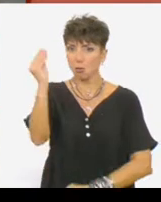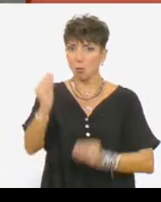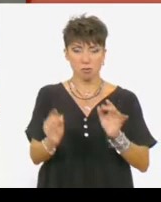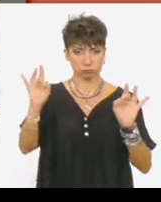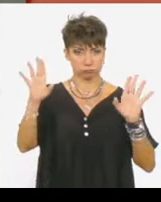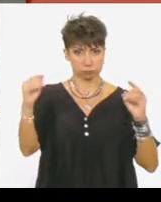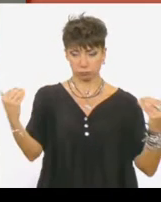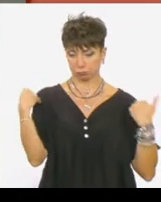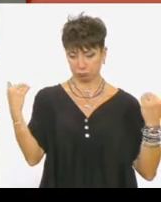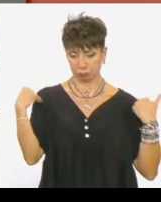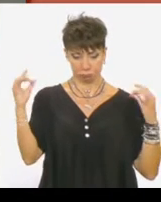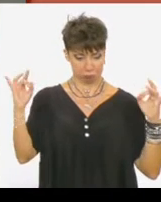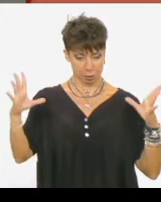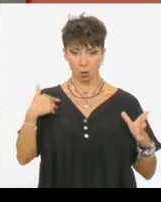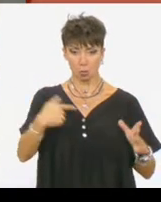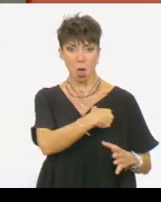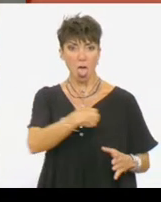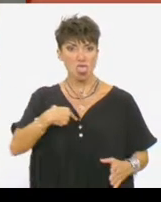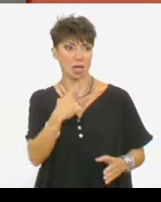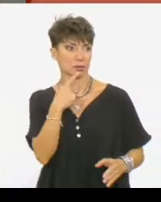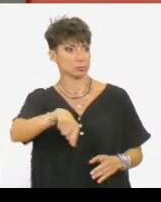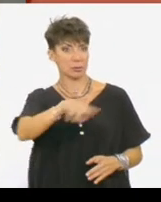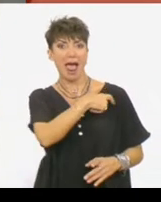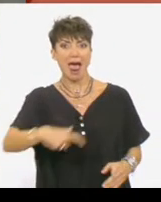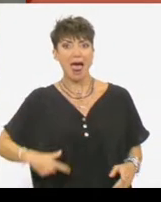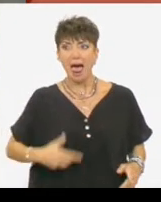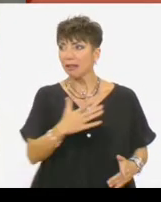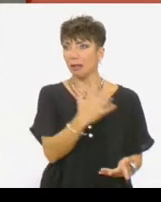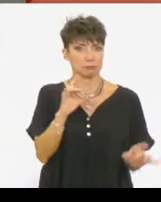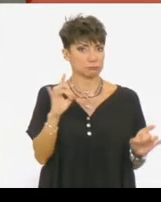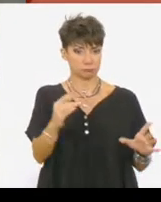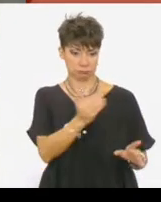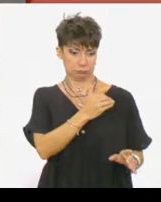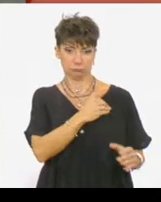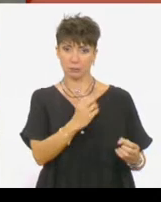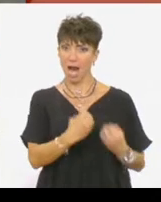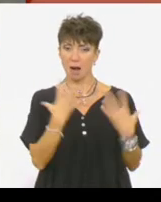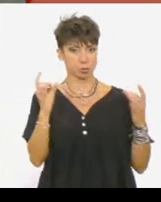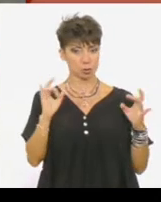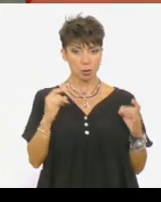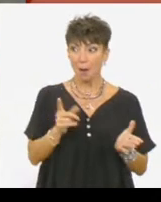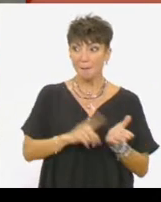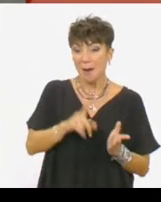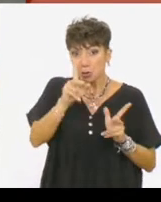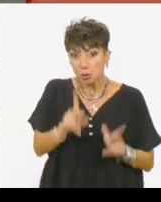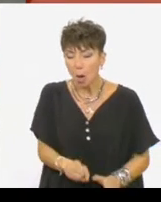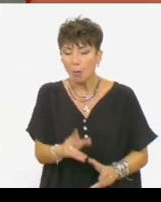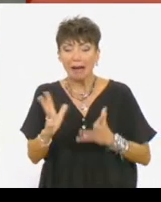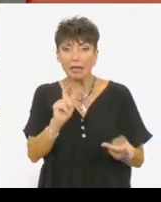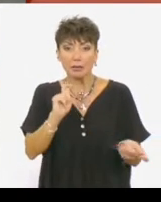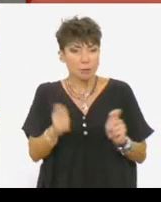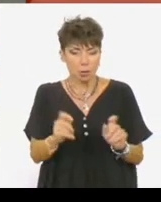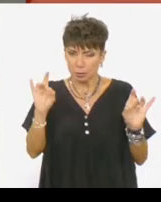ούτε κανείς μου υπέδειξε από τη διοίκηση των ΕΛΤΑ, για παράδειγμα, του Περταμείου οπουδήποτε αλλού, ότι πρέπει να σταματήσει αυτή η σύμβαση ή να αλλάξει